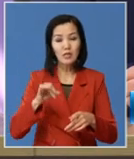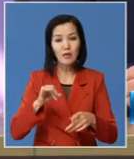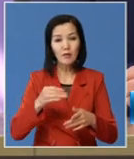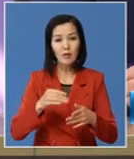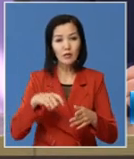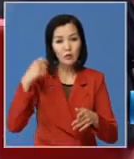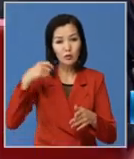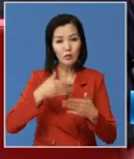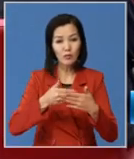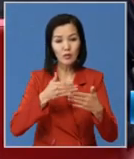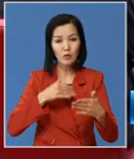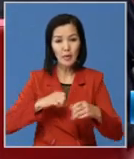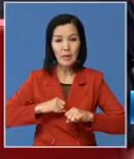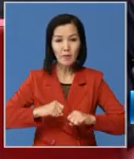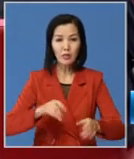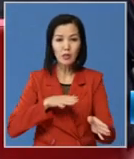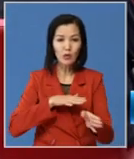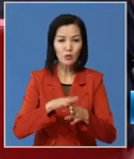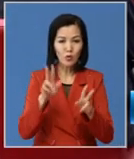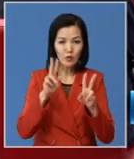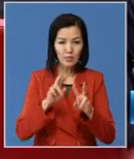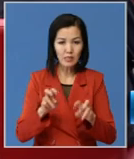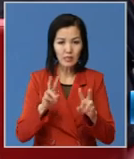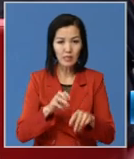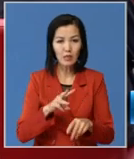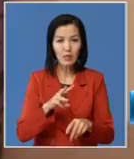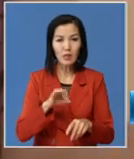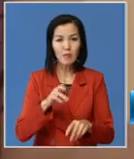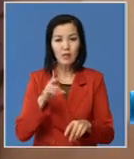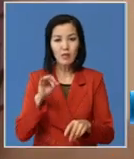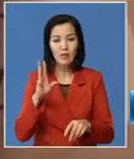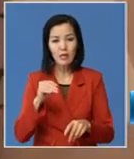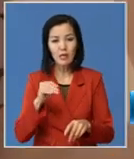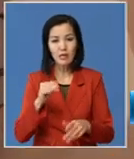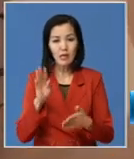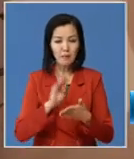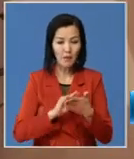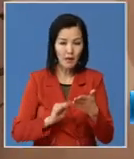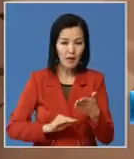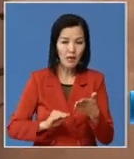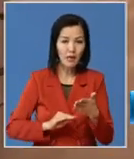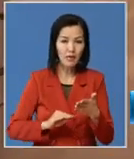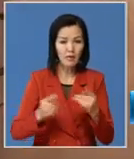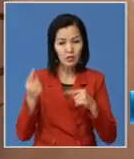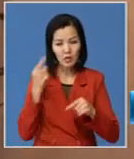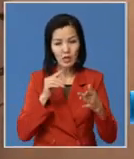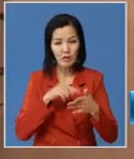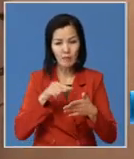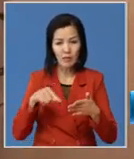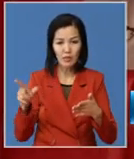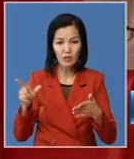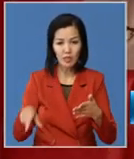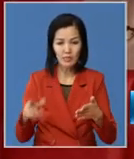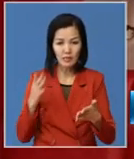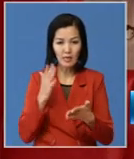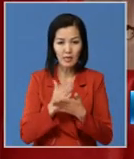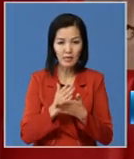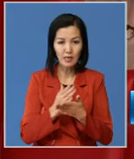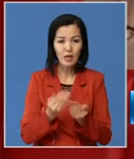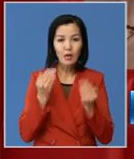басқарудың тың әдіс-тәсілдерімен бөлісті. Шеберлік дәрістер, үздік өзгерістер жайындағы жаңа мүмкіндіктер деп аталған бизнес-форум аясында